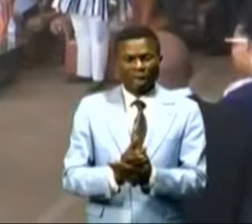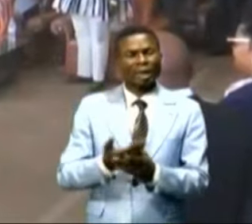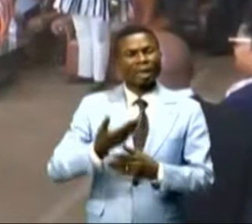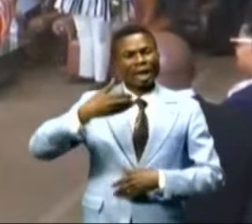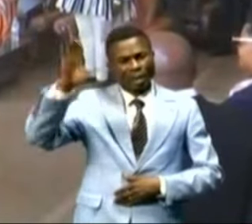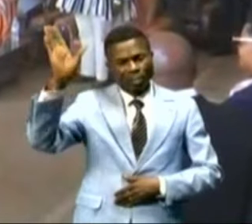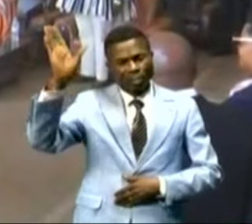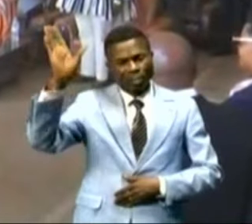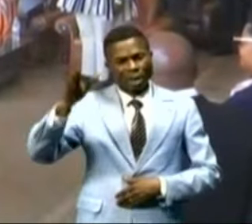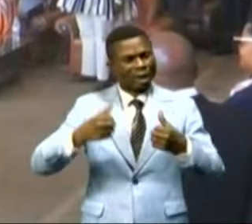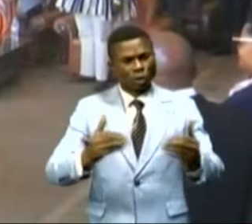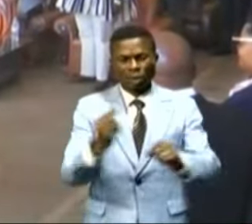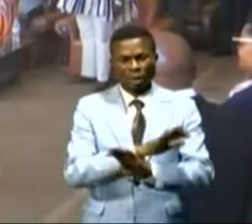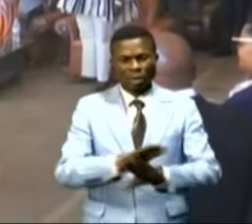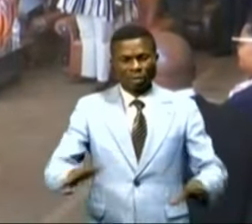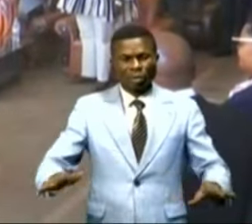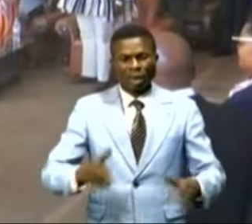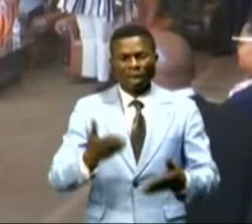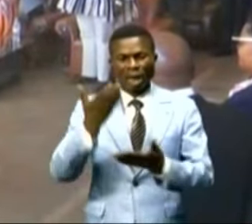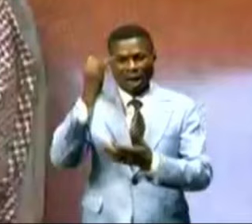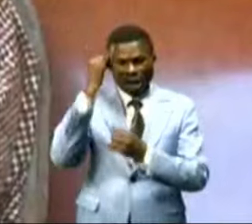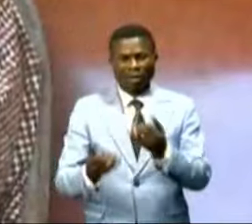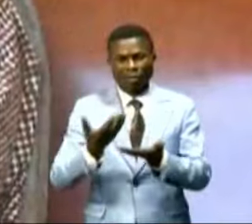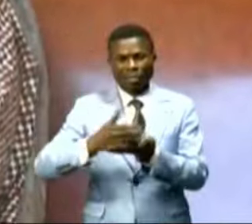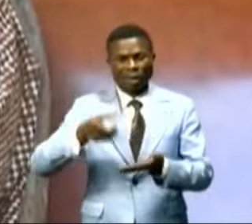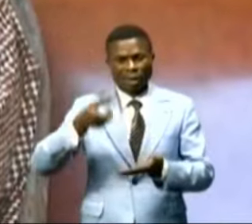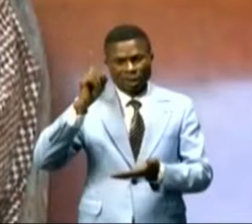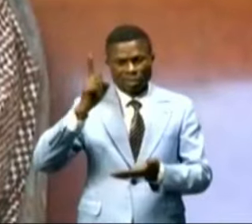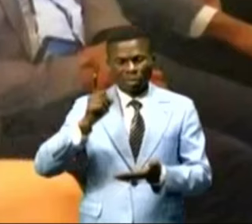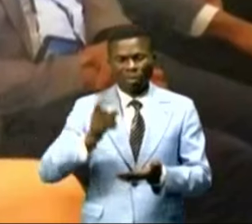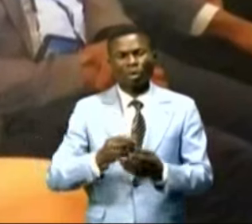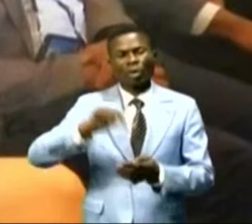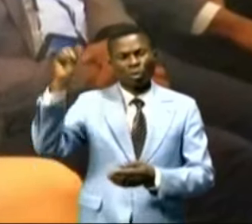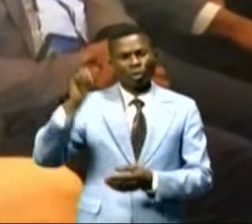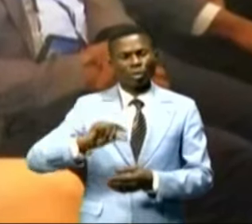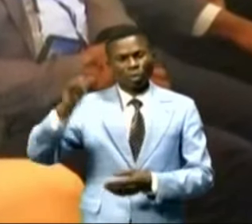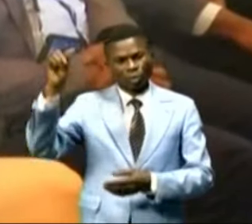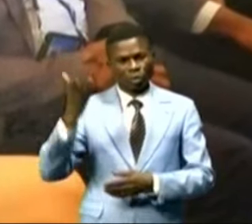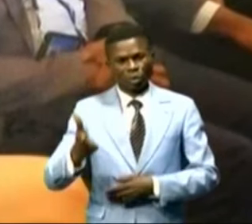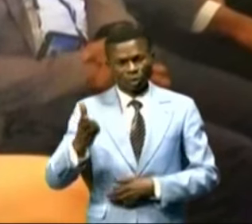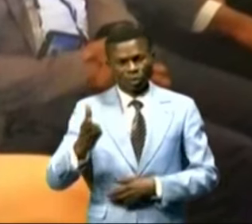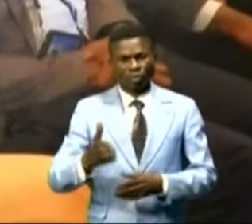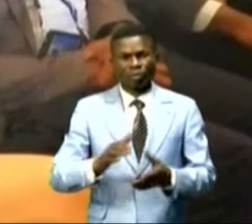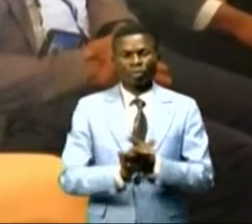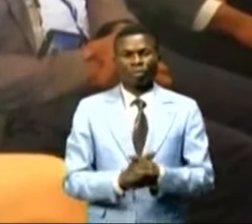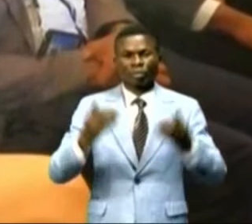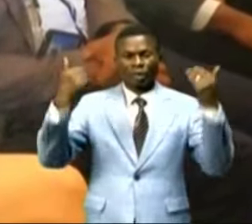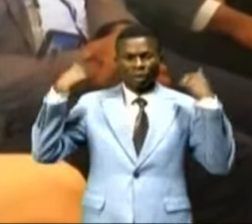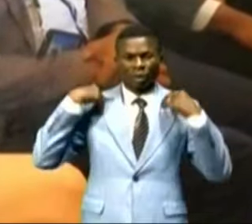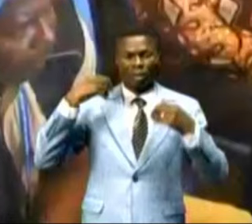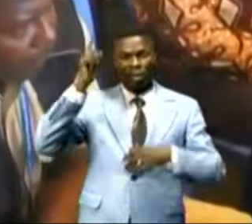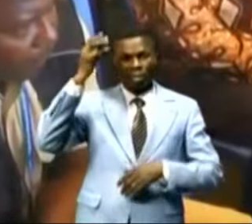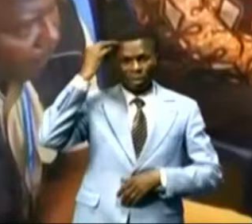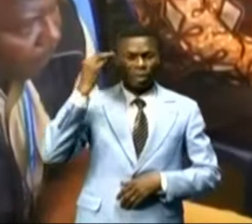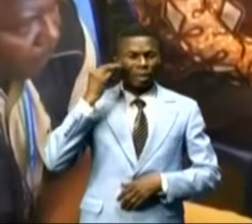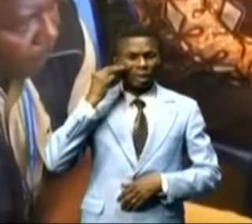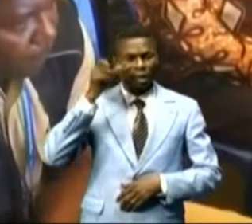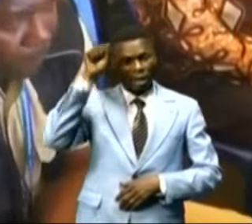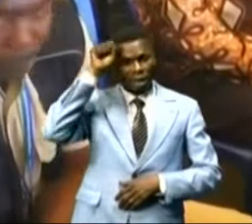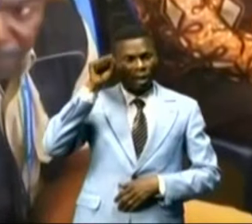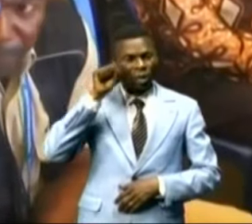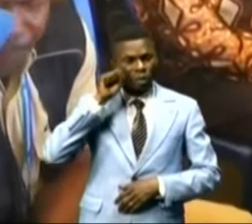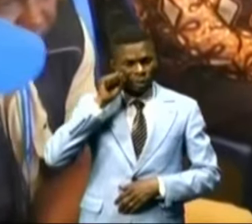la fin de la première phase de son désengagement du pays. La chef du gouvernement, Judith